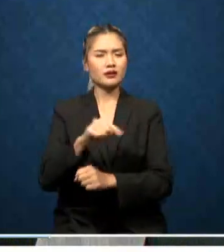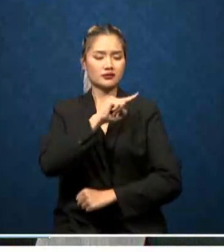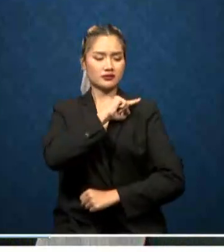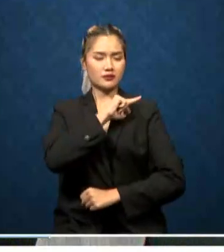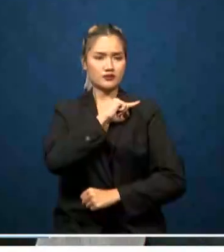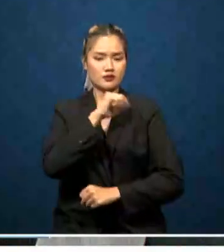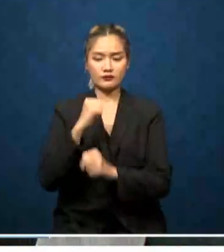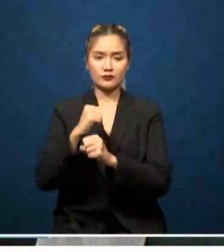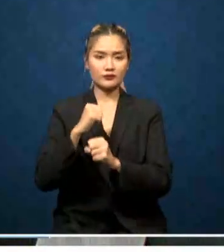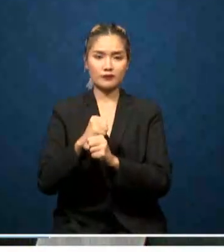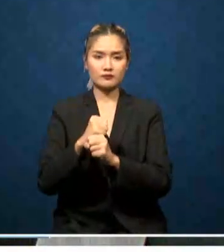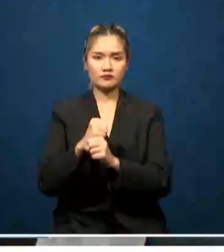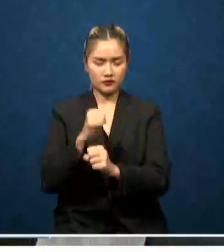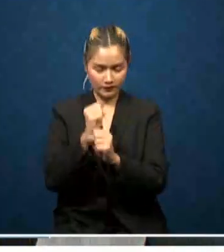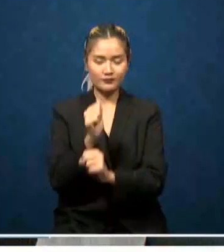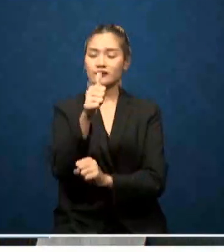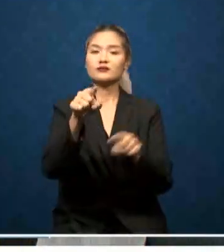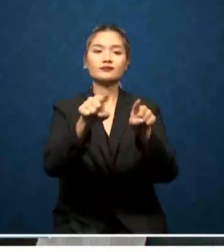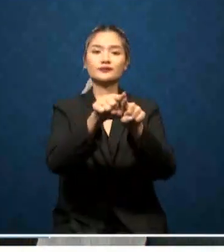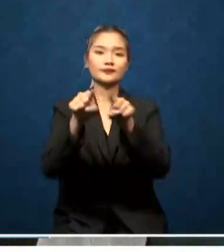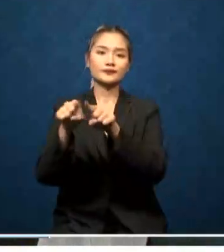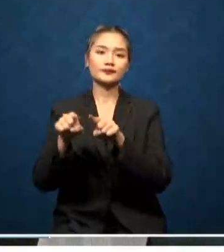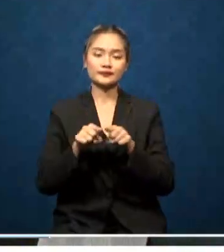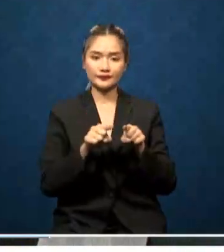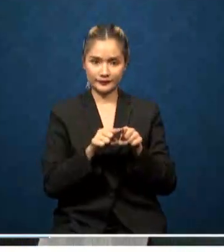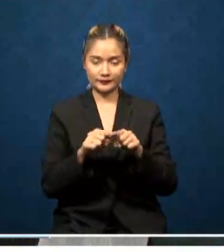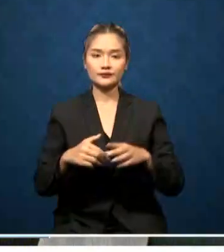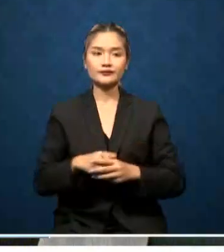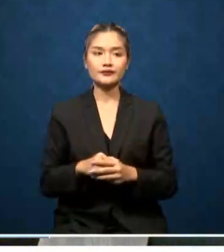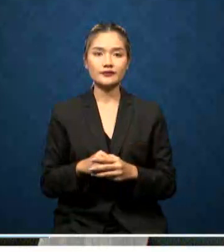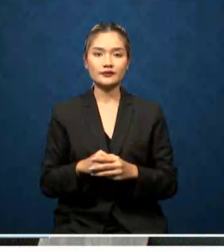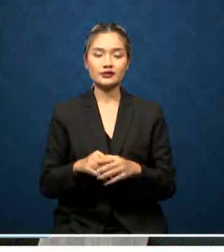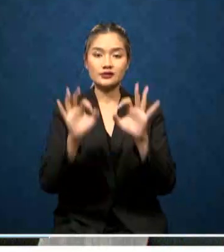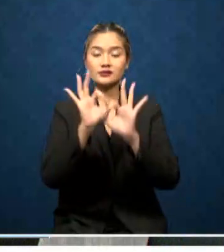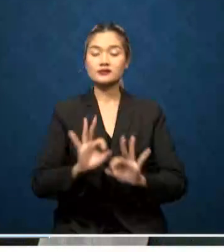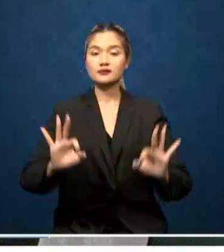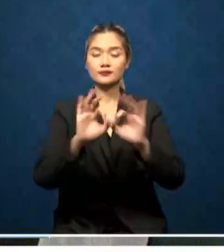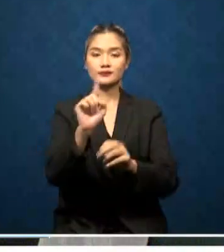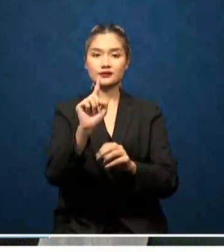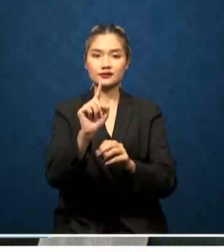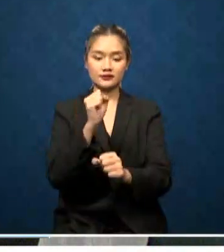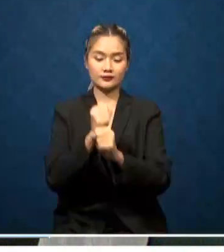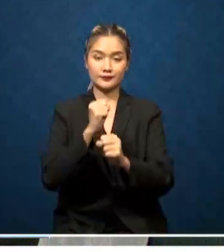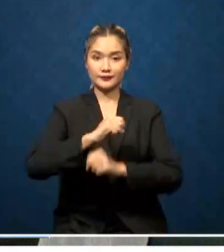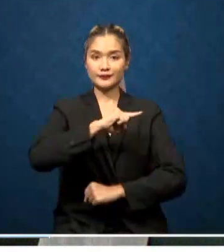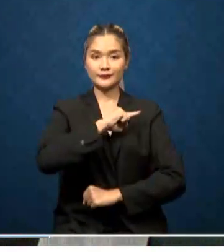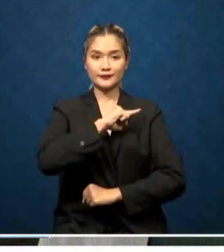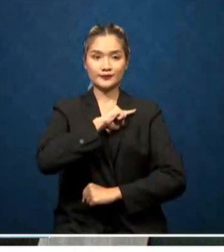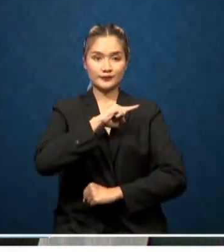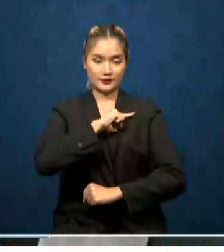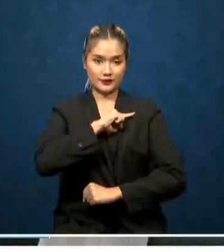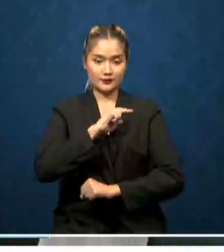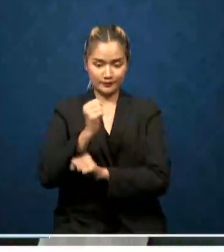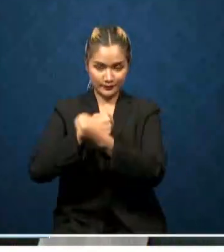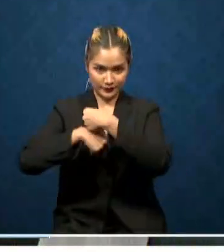สระอื่นนี้ก็สามารถทำได้ทั้งหมดนะครับโดยเฉพาะอย่างยิ่งเนี่ยหน้าที่ที่จะต้องปฏิบัติ